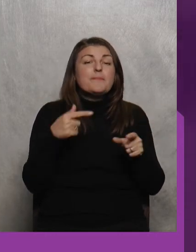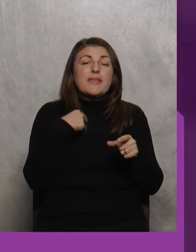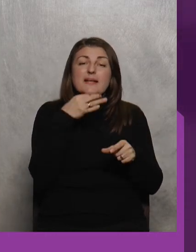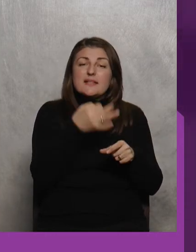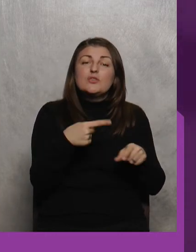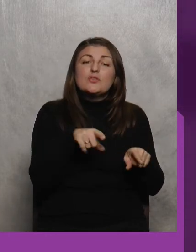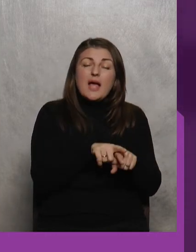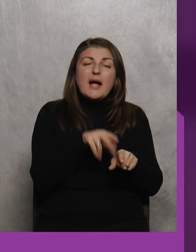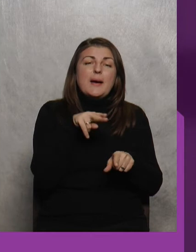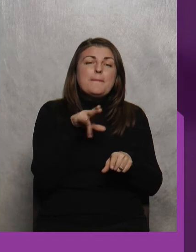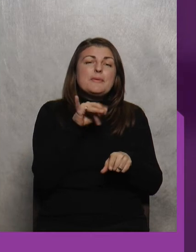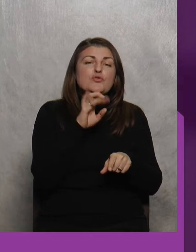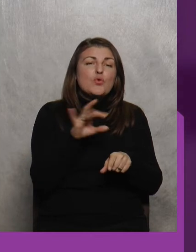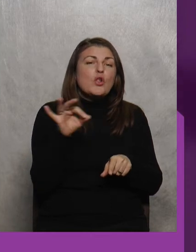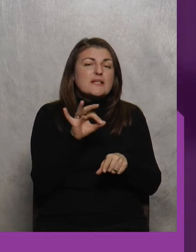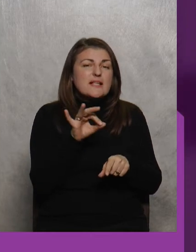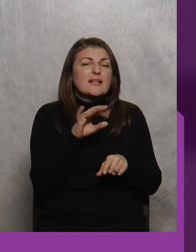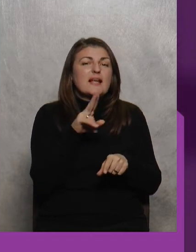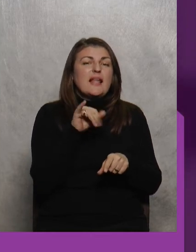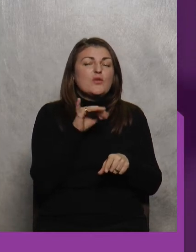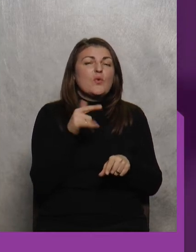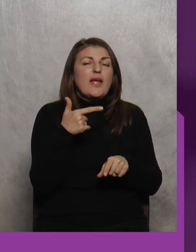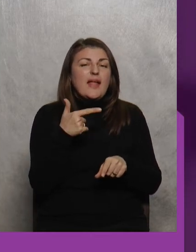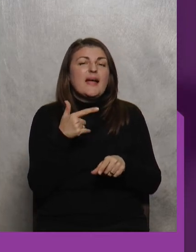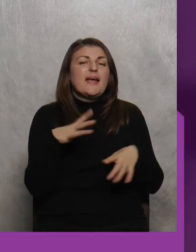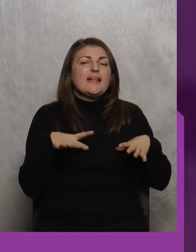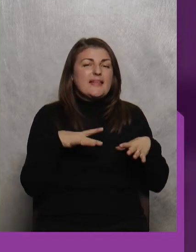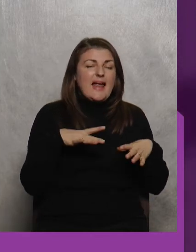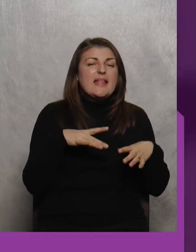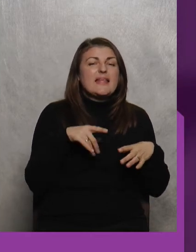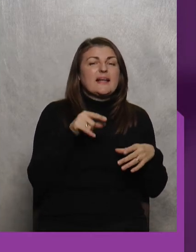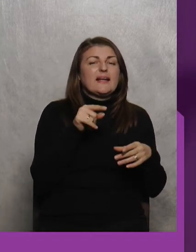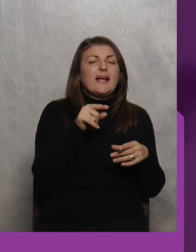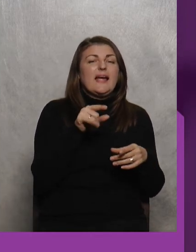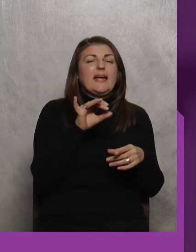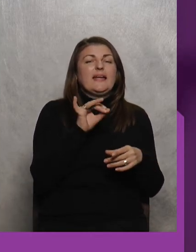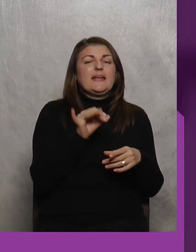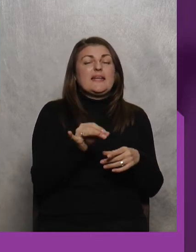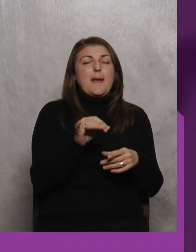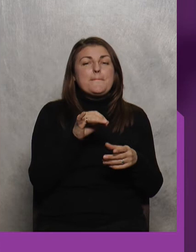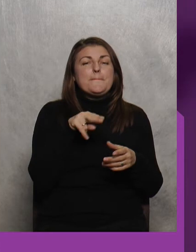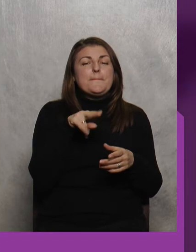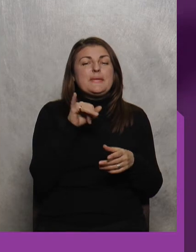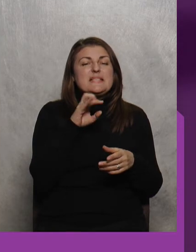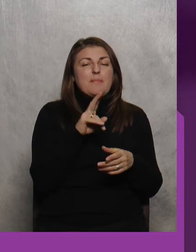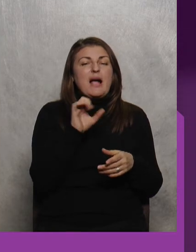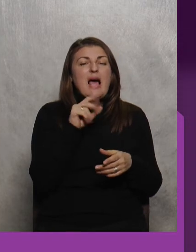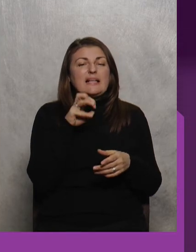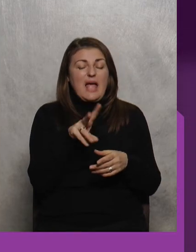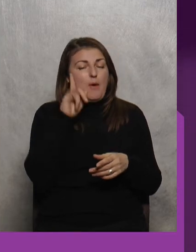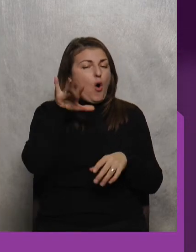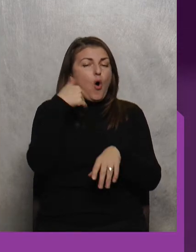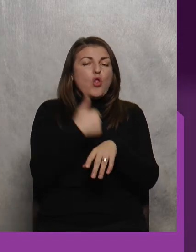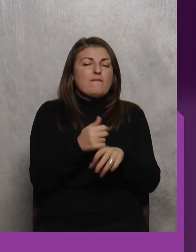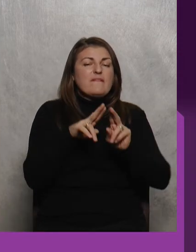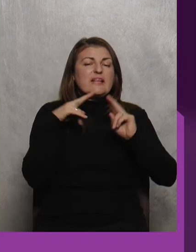так, Пінчук Олександр і Данюк Геннадій, тренери Бесальної Олесі, і Пісьмак Артем, голова